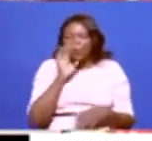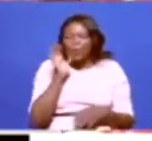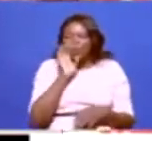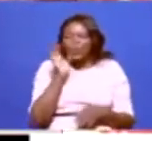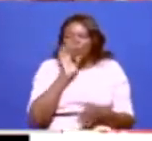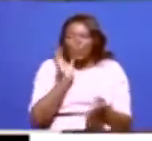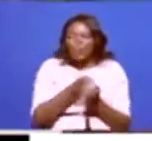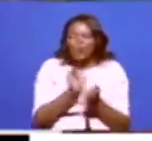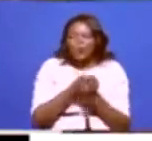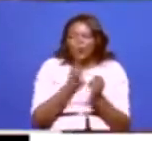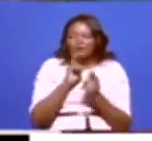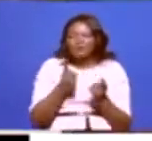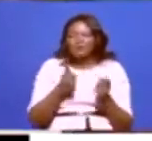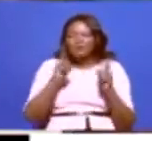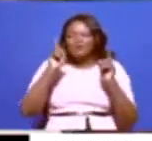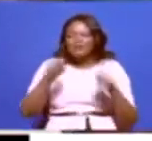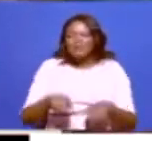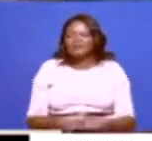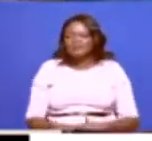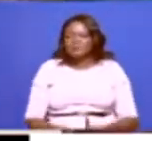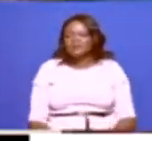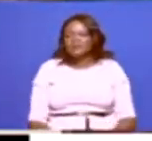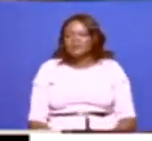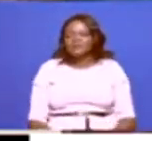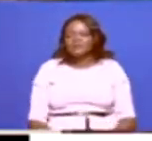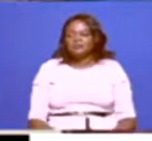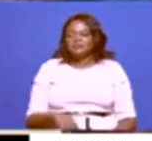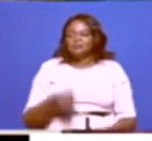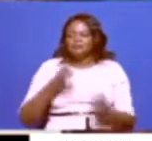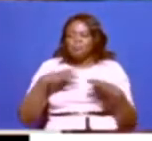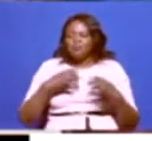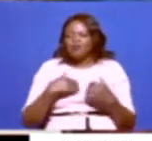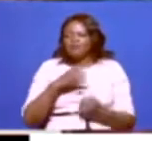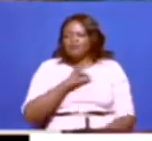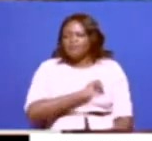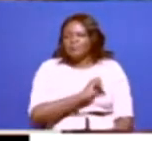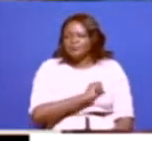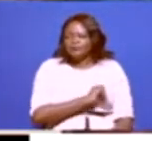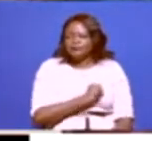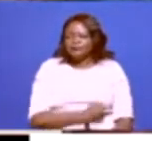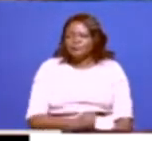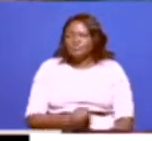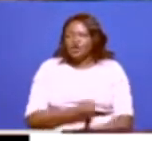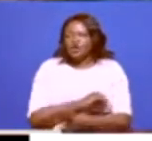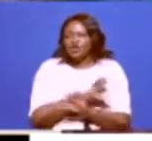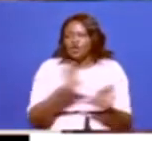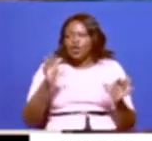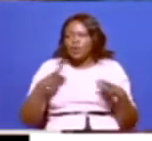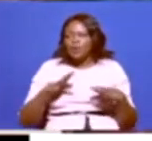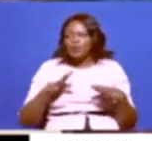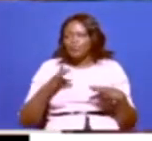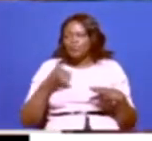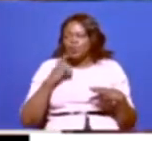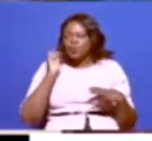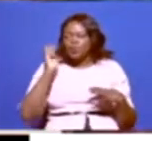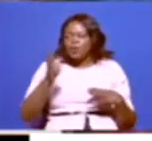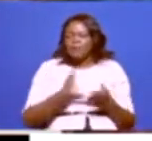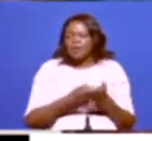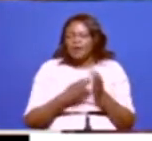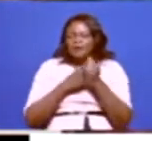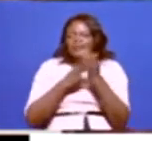political intolerance. Siasa hakuna mtu ambayo atachukua uongozi